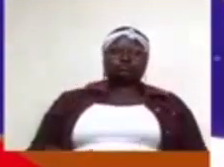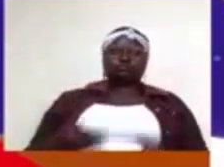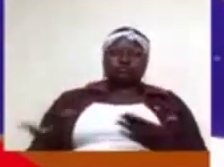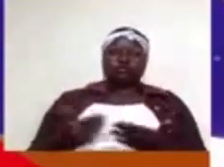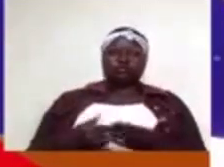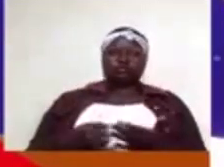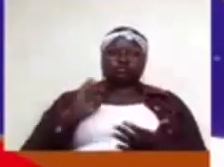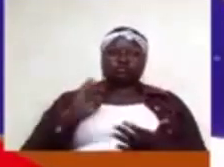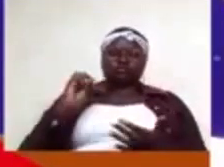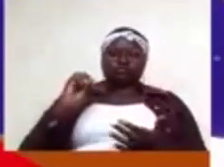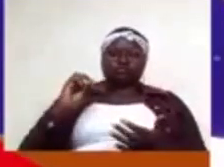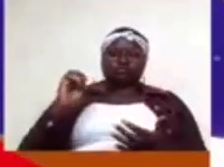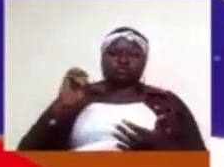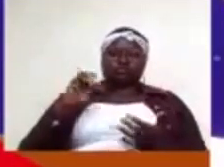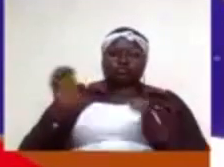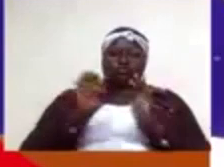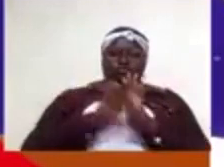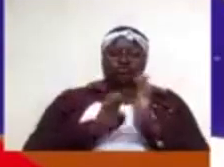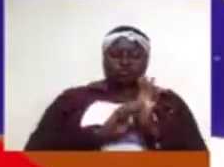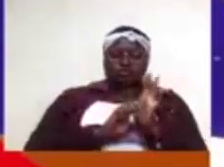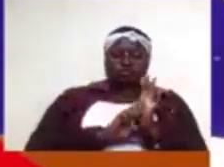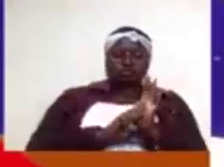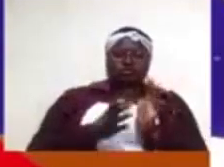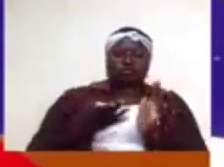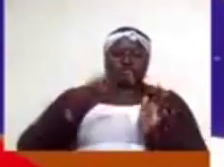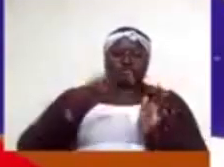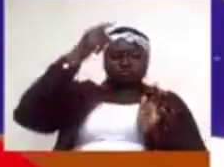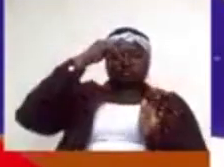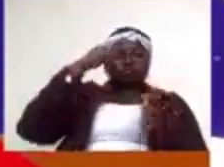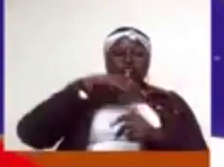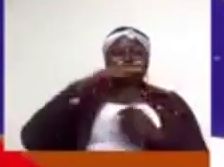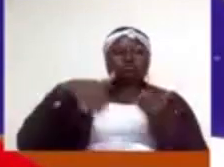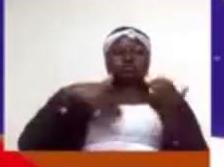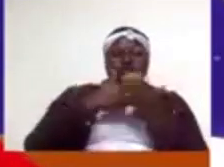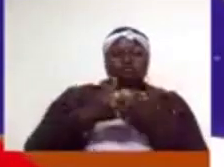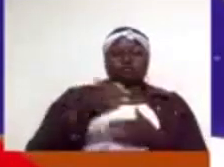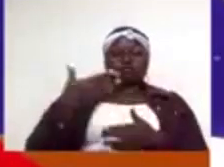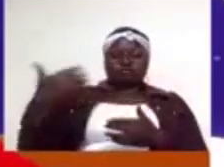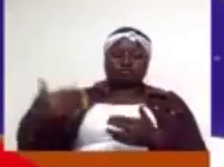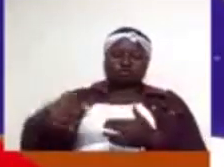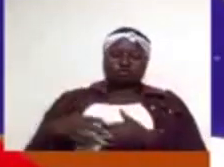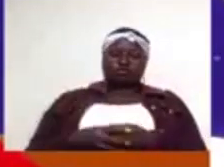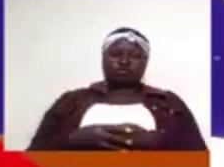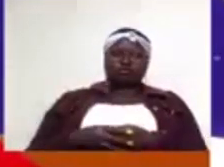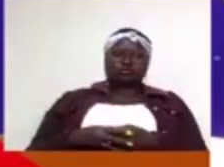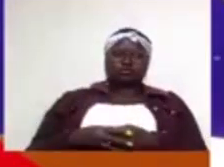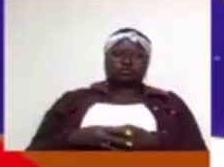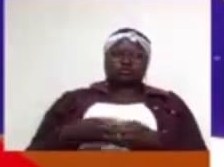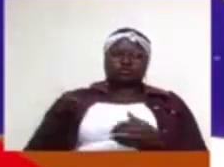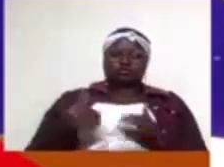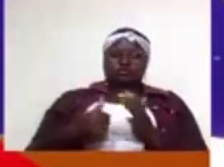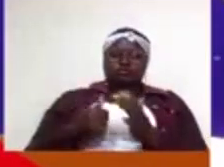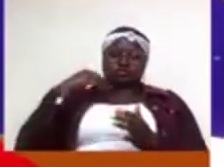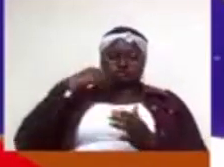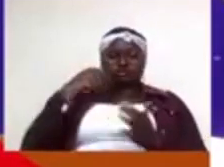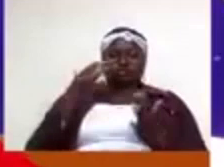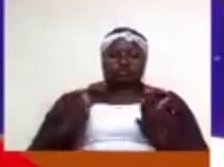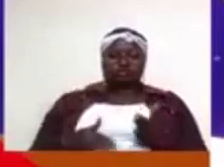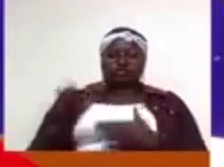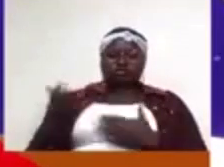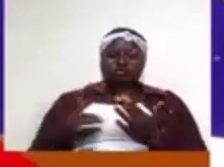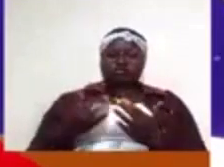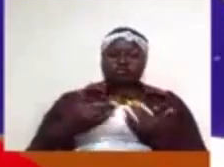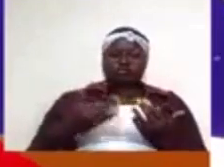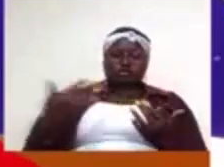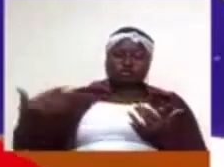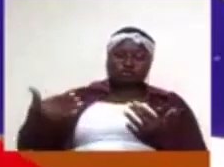aria thomu turona nginya mafitha so it is ni kuri andu othe dwari ino ikuri andu othe